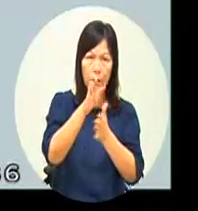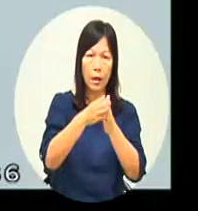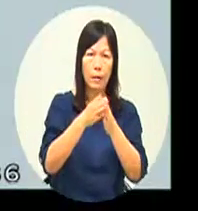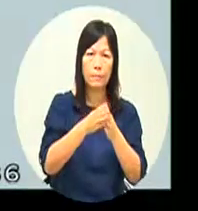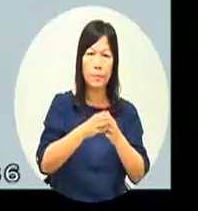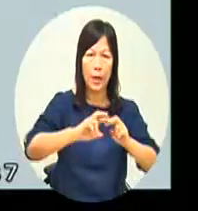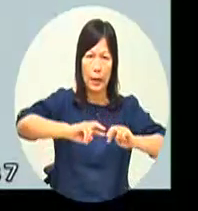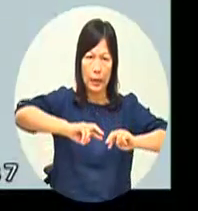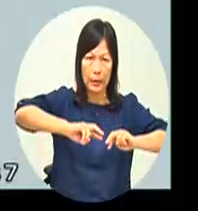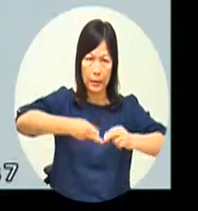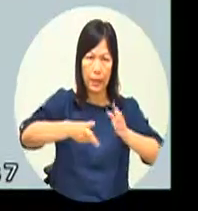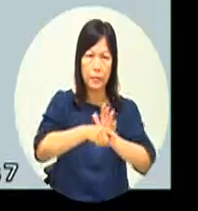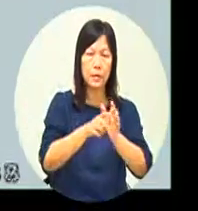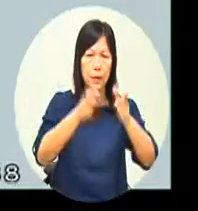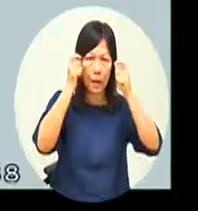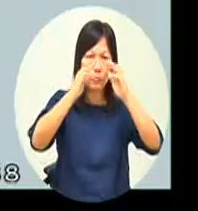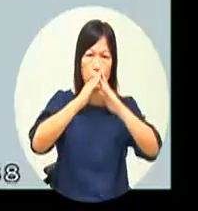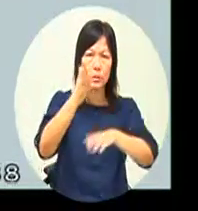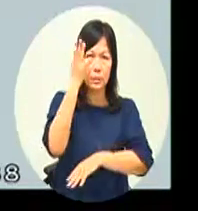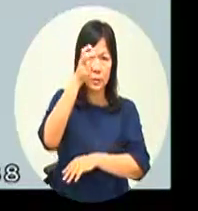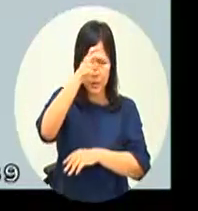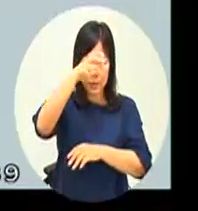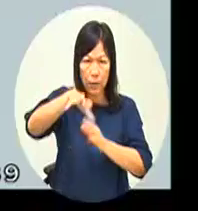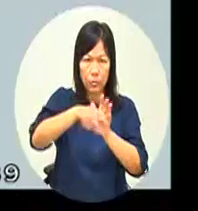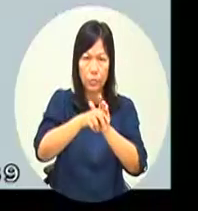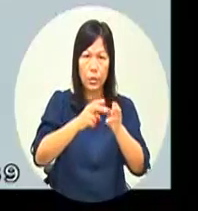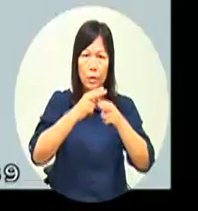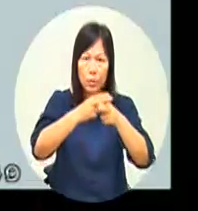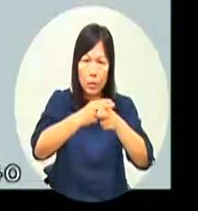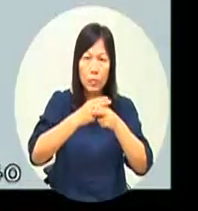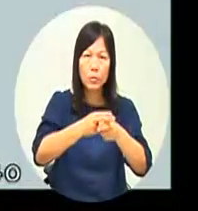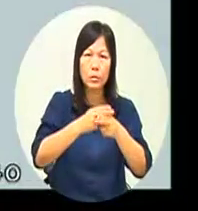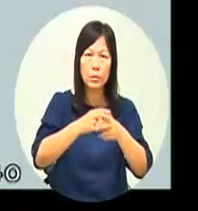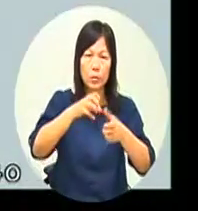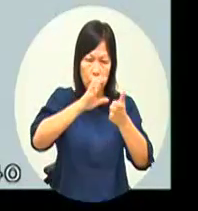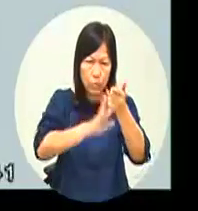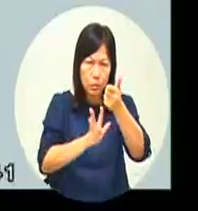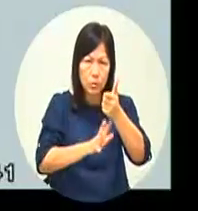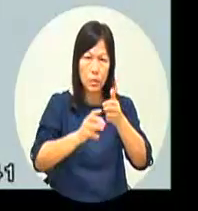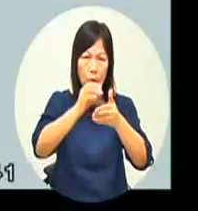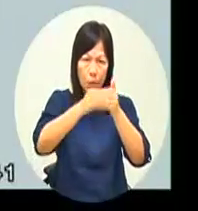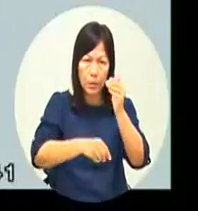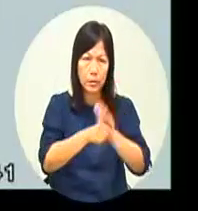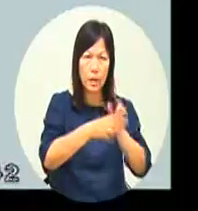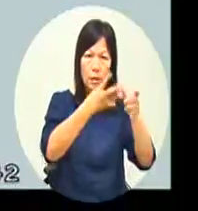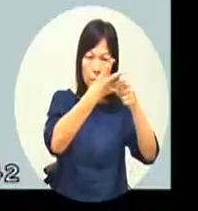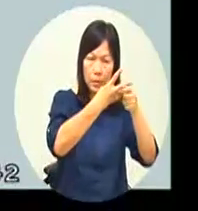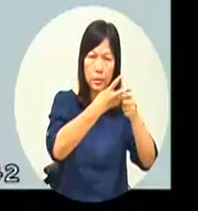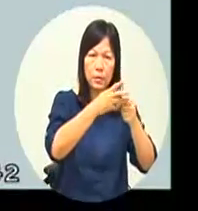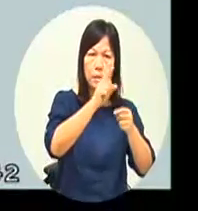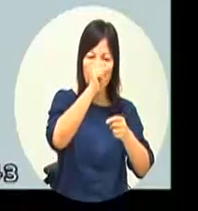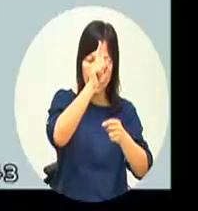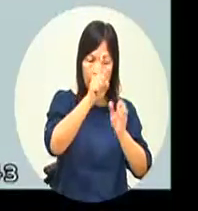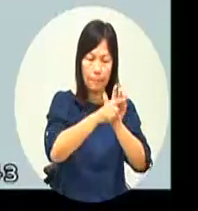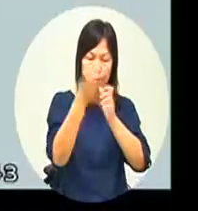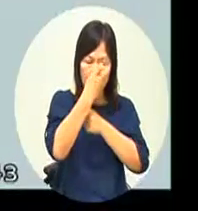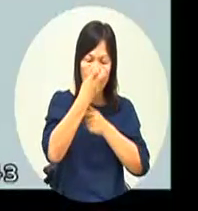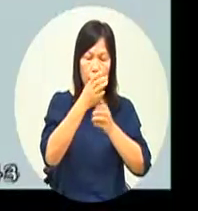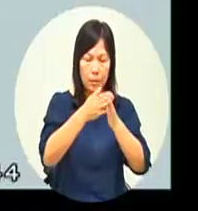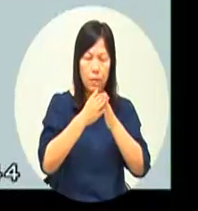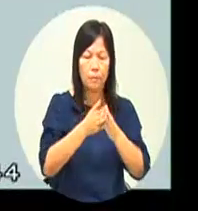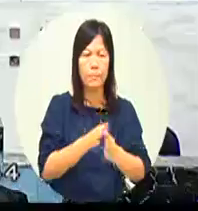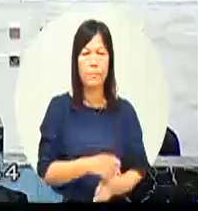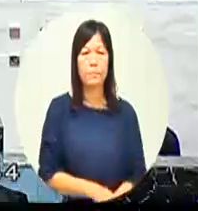由修正高雄市政府警察局通信队组织规程第四条一案，请查照，请